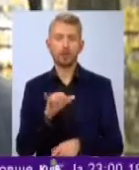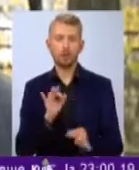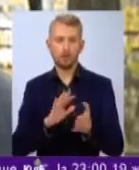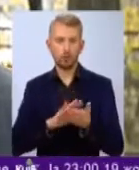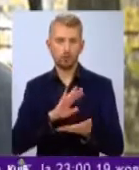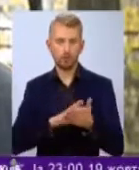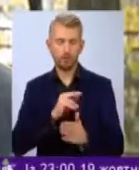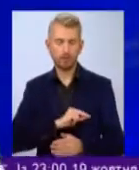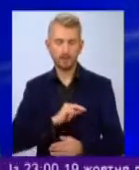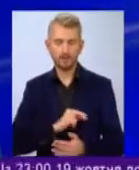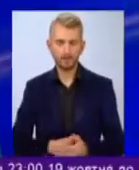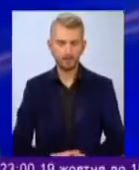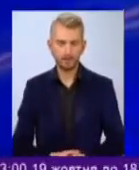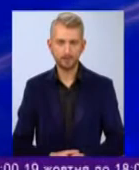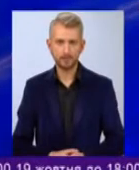праці.